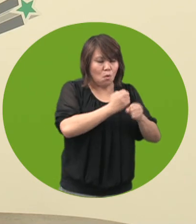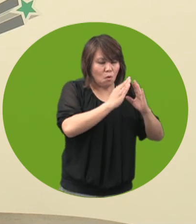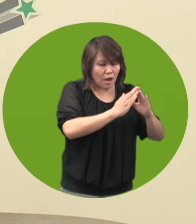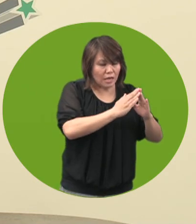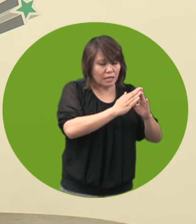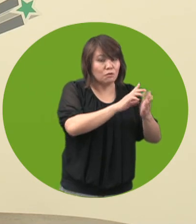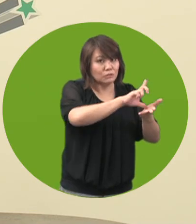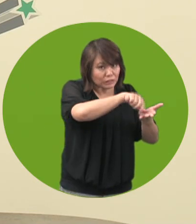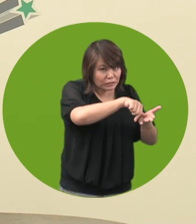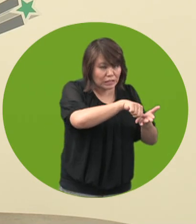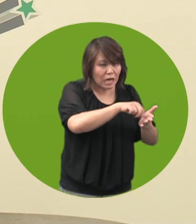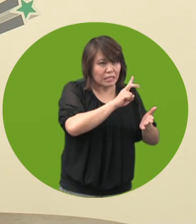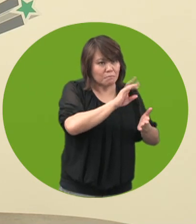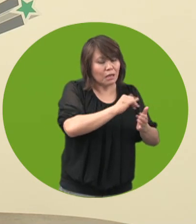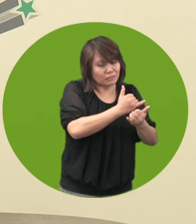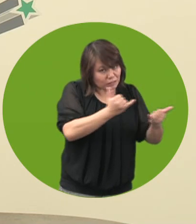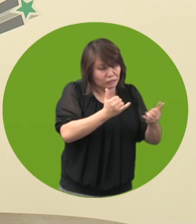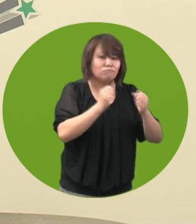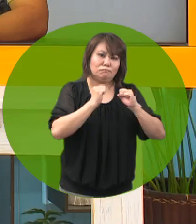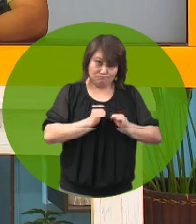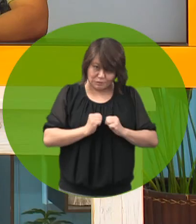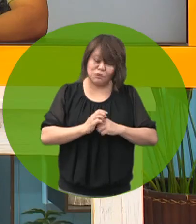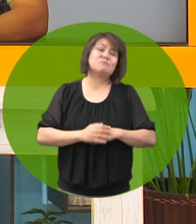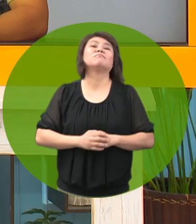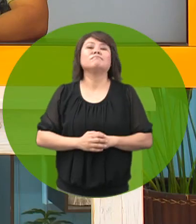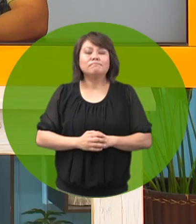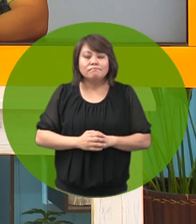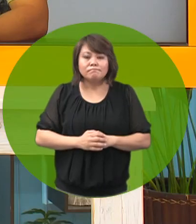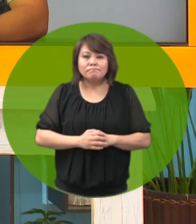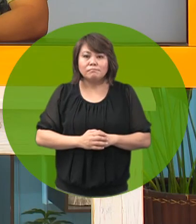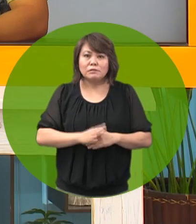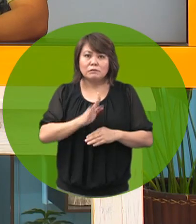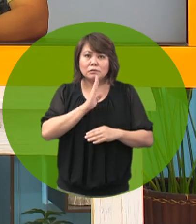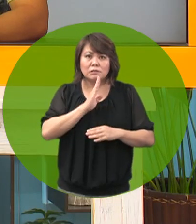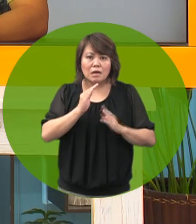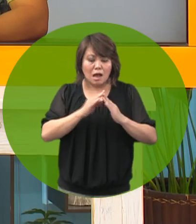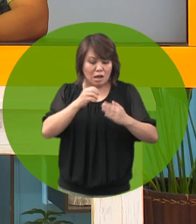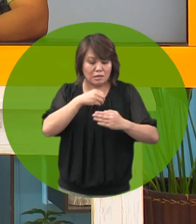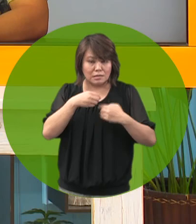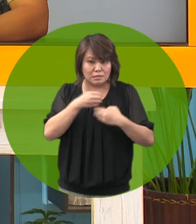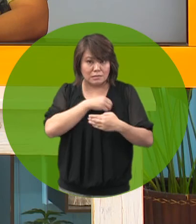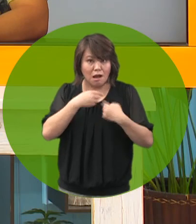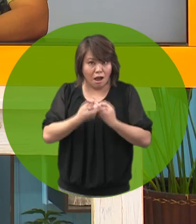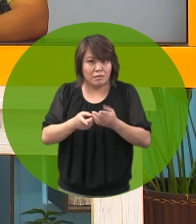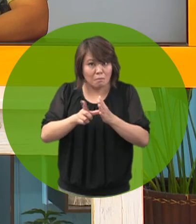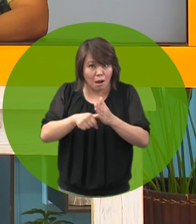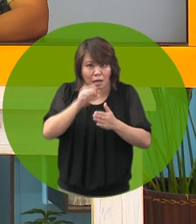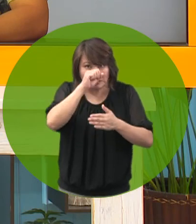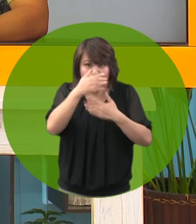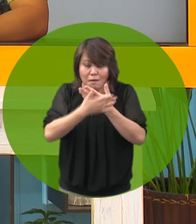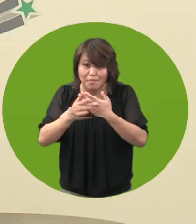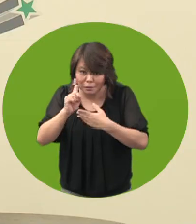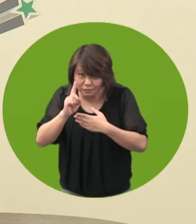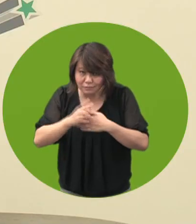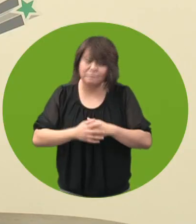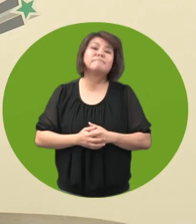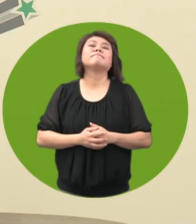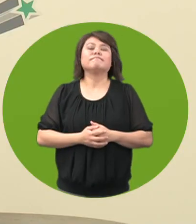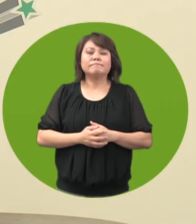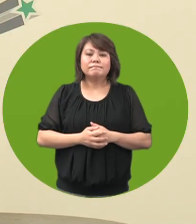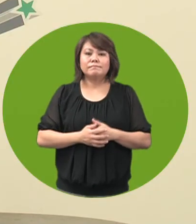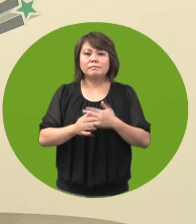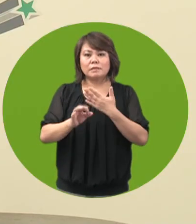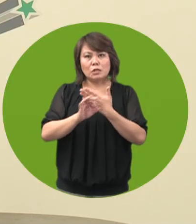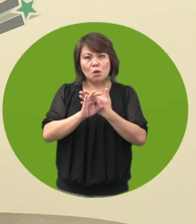区がおよそ2万人となっています。 実際に会員になった場合、どのようなメリットがあるんですか？ 例え